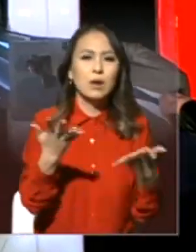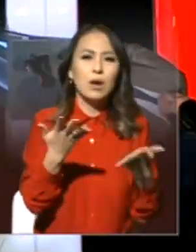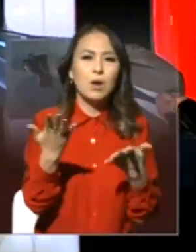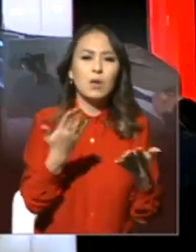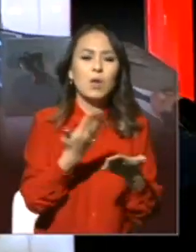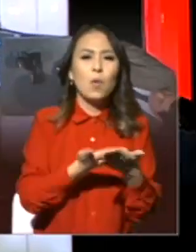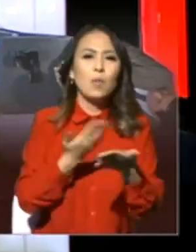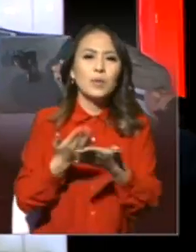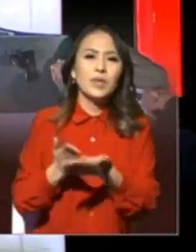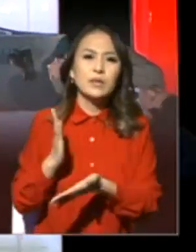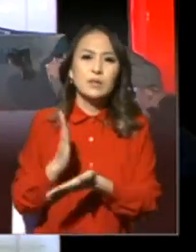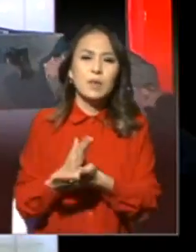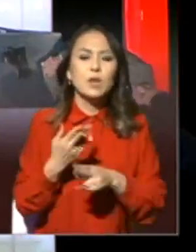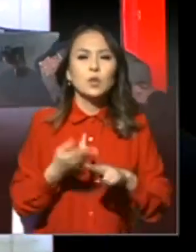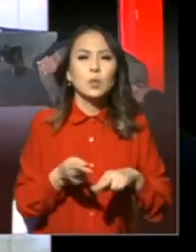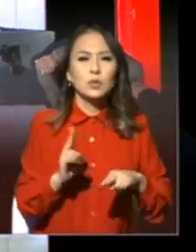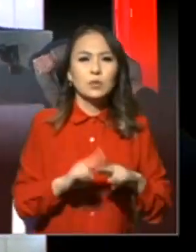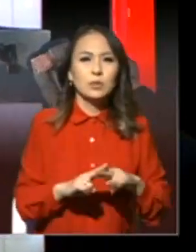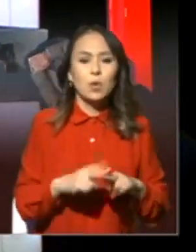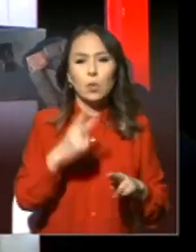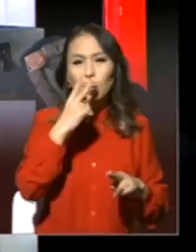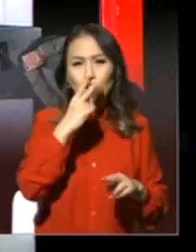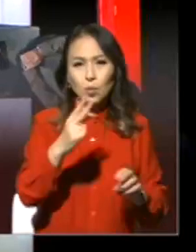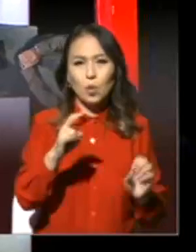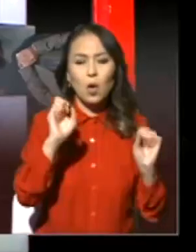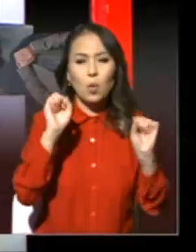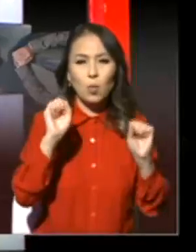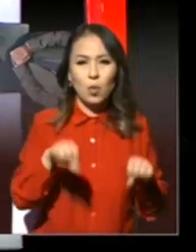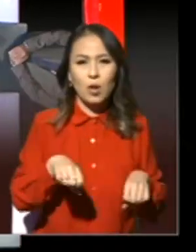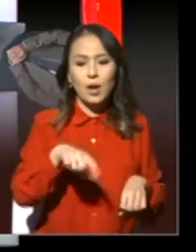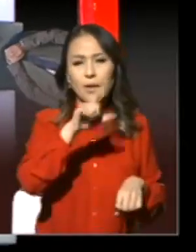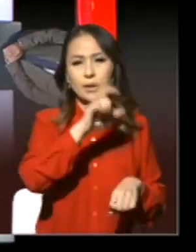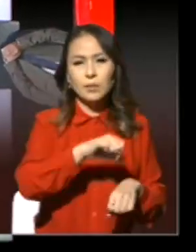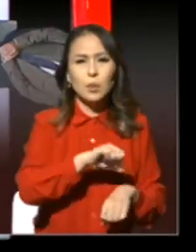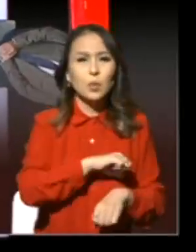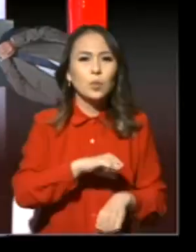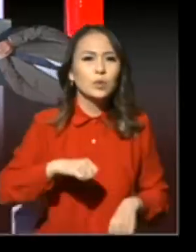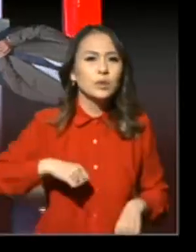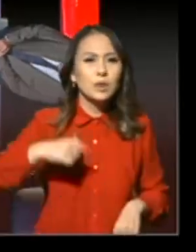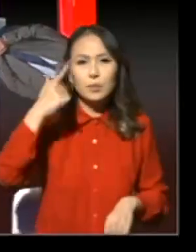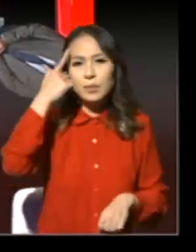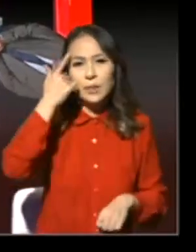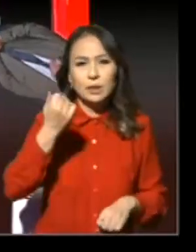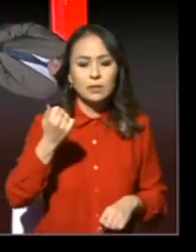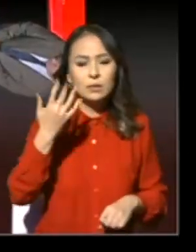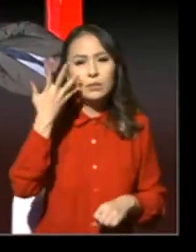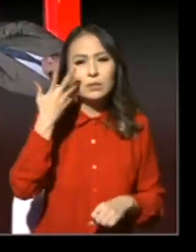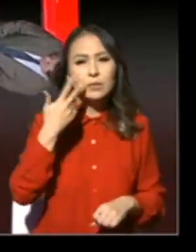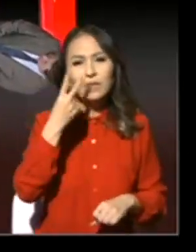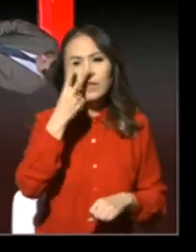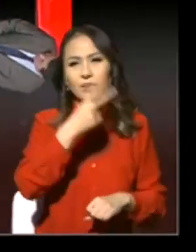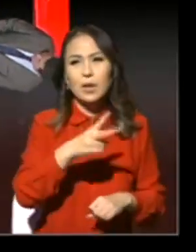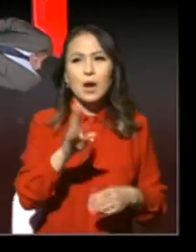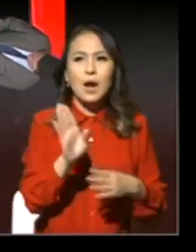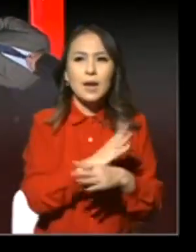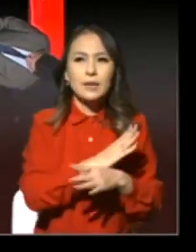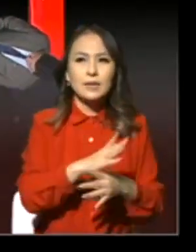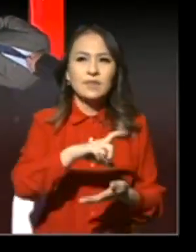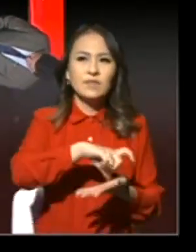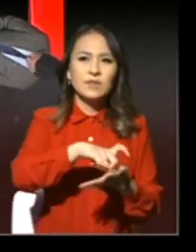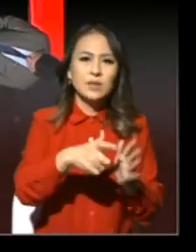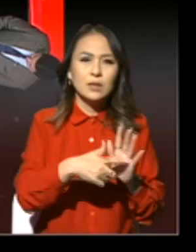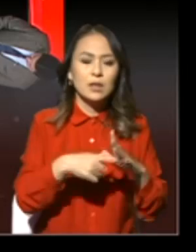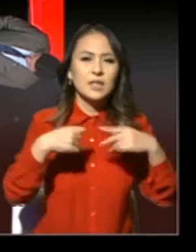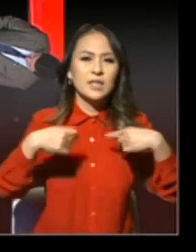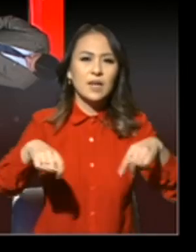бар екен. Сондықтан оны көруге болады. Сосын адамдар өздері біледі, міне көрдіңіз бе? Міне отдел предпринимательства, сауда орны,